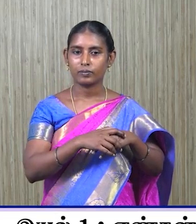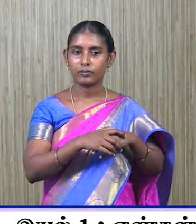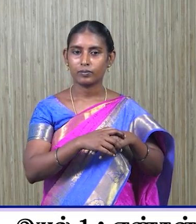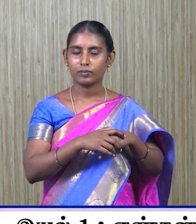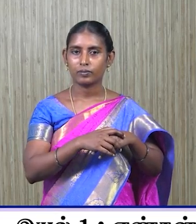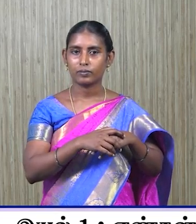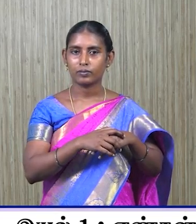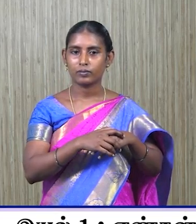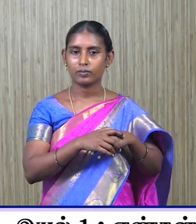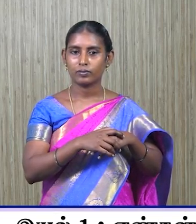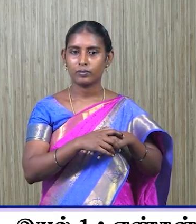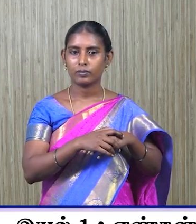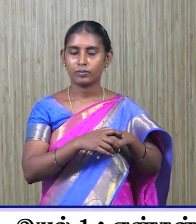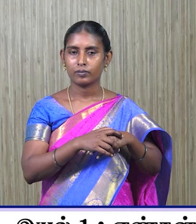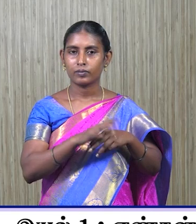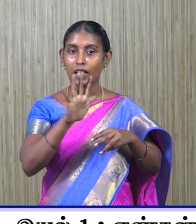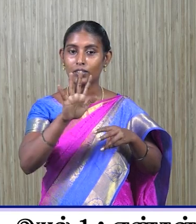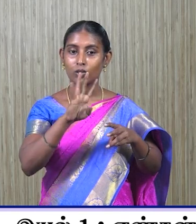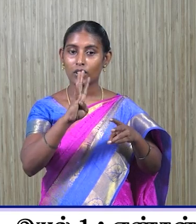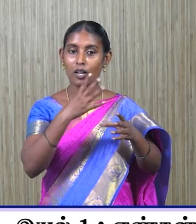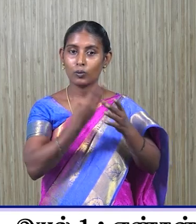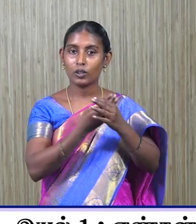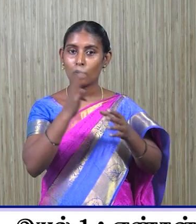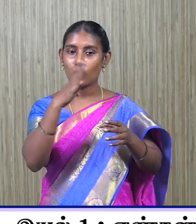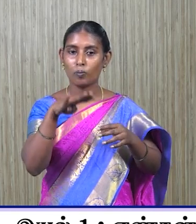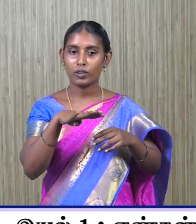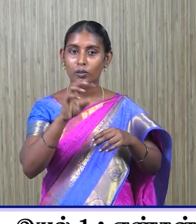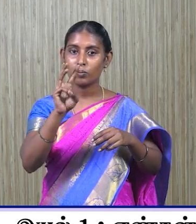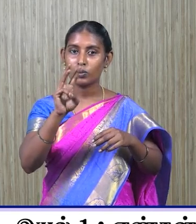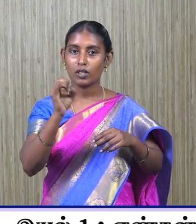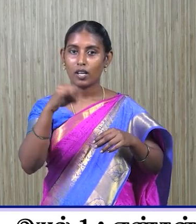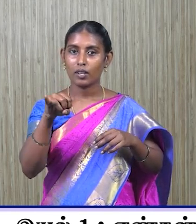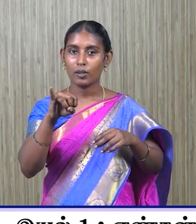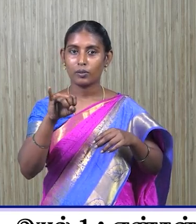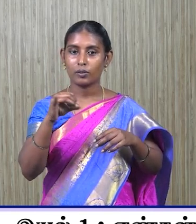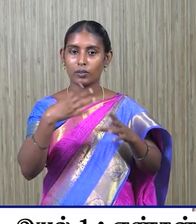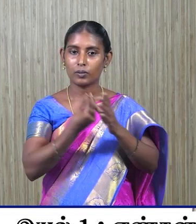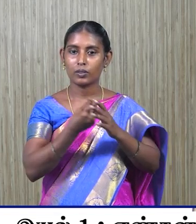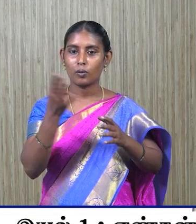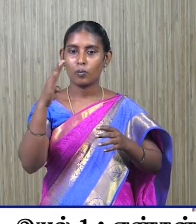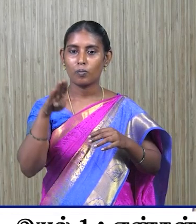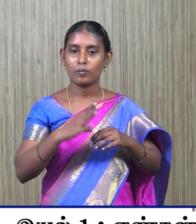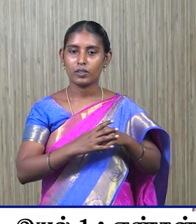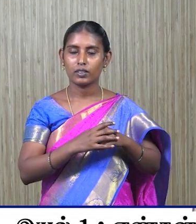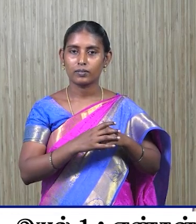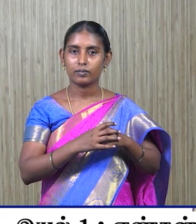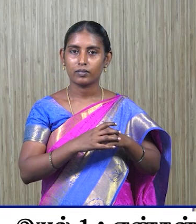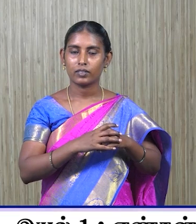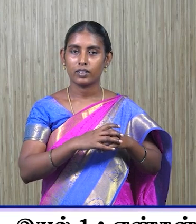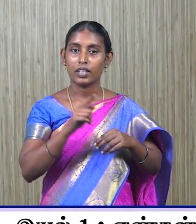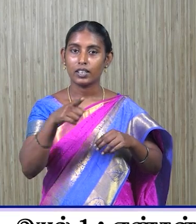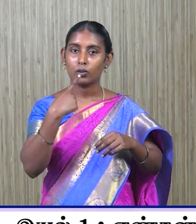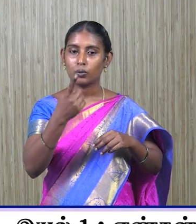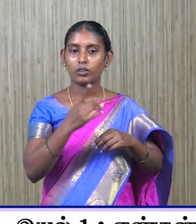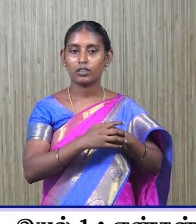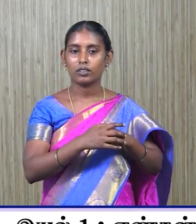5 உடன் இந்த 4 கூட்டினால் 9, இந்த 3 உடன் 6 கூட்டினால் 9. இதுதான் நான் எழுதிய எண். நீங்கள் கூறிய எண் 54.